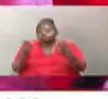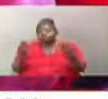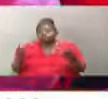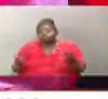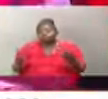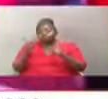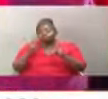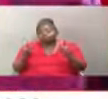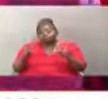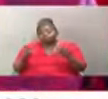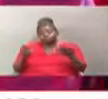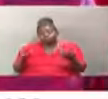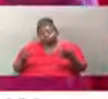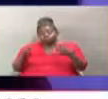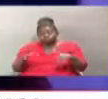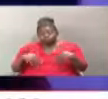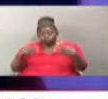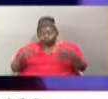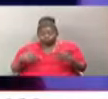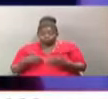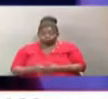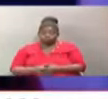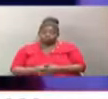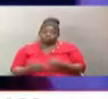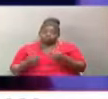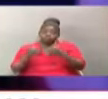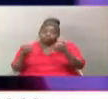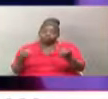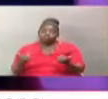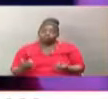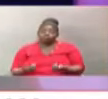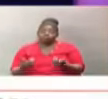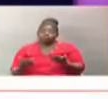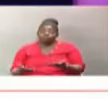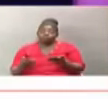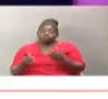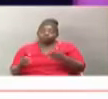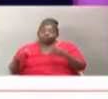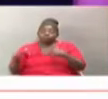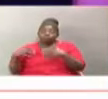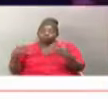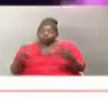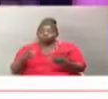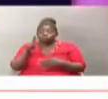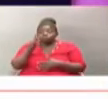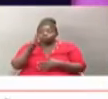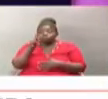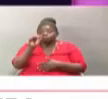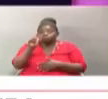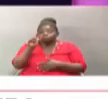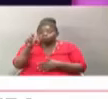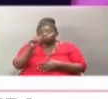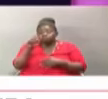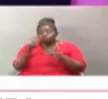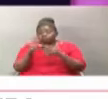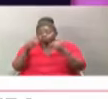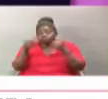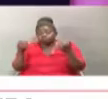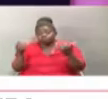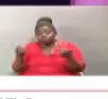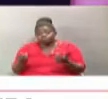okusobozesa abantu b'omutanda okusanyuka. Abaana abato balinamu ebyokuzanyisa by'abaana, abantu abakulu balinamu ebisanyusa okuva